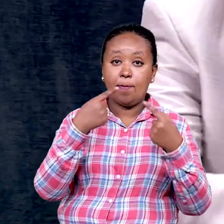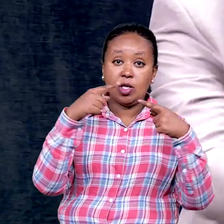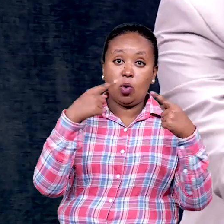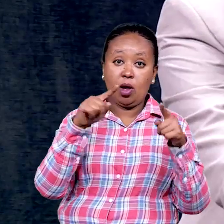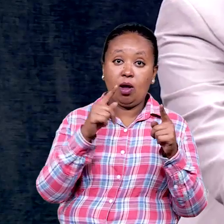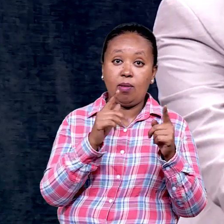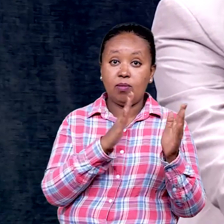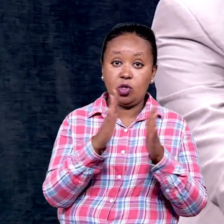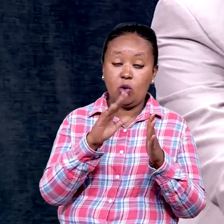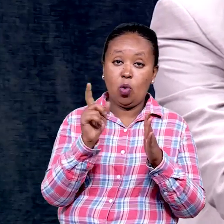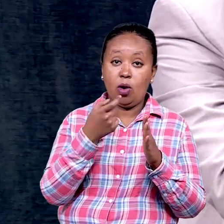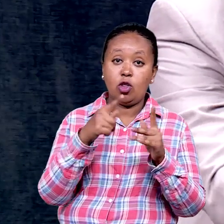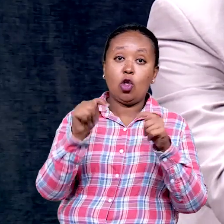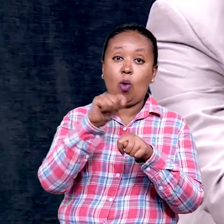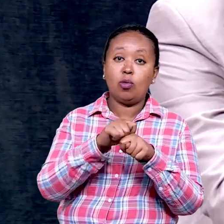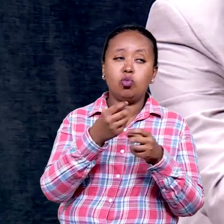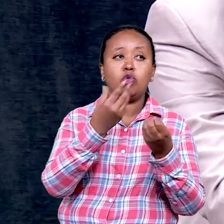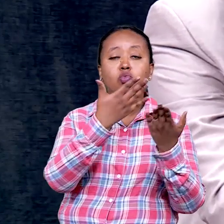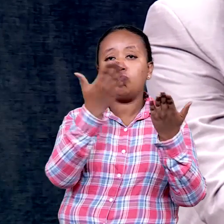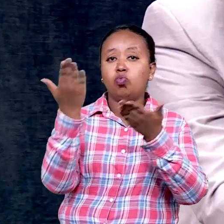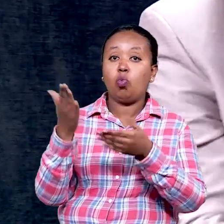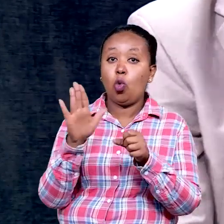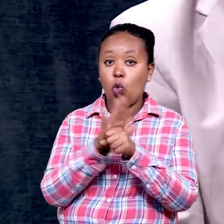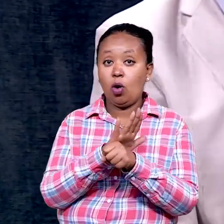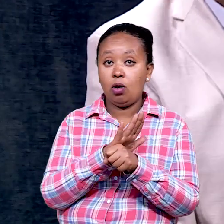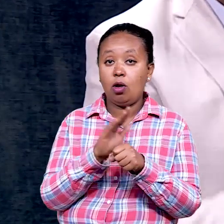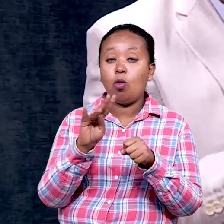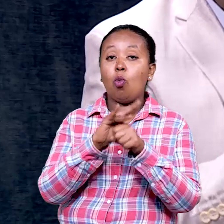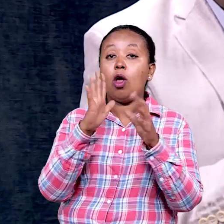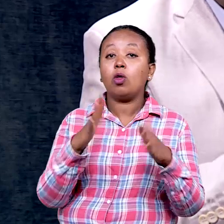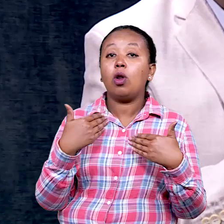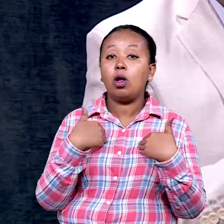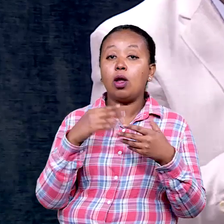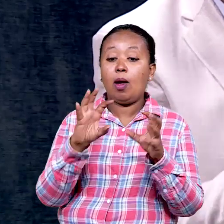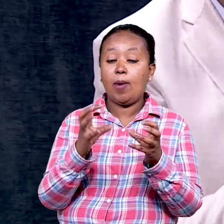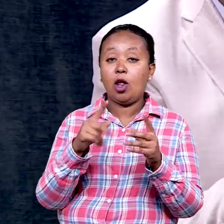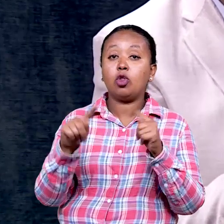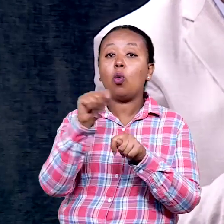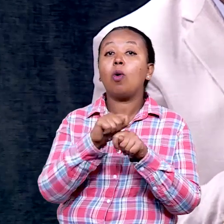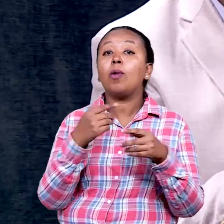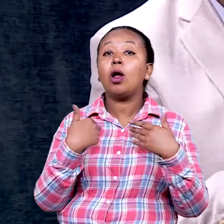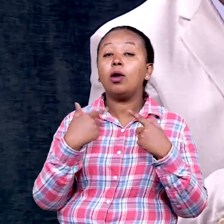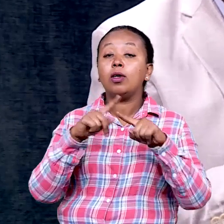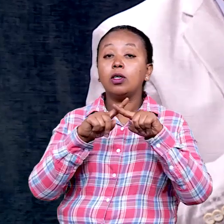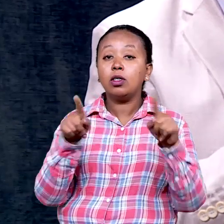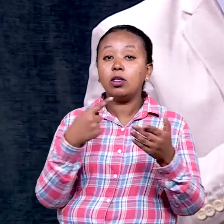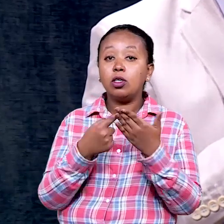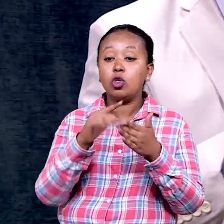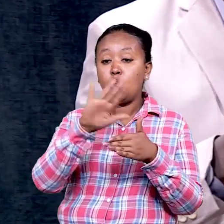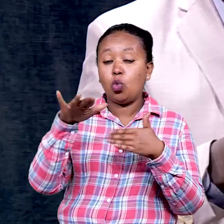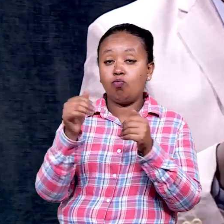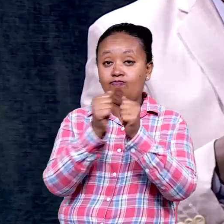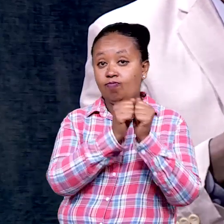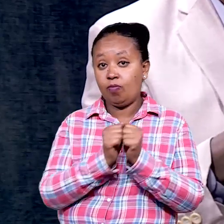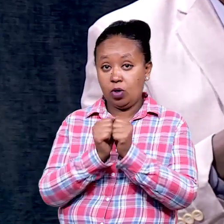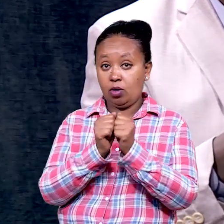ምርቶች የሚተዋወቁላቸው ሰዎች ወይም ተቋማት ሞልተዋል፣ ሙያተኛው አለ፣ የሚዲያ ተቋሙ አለ። ግን እነዚህ